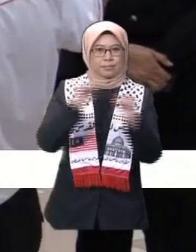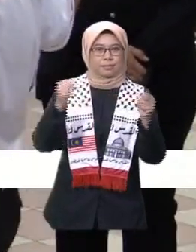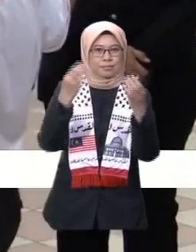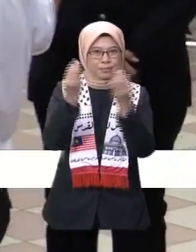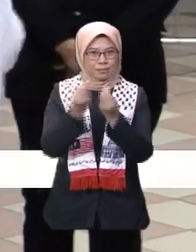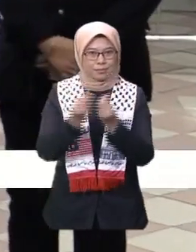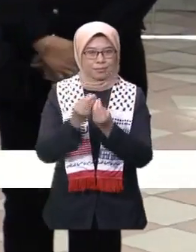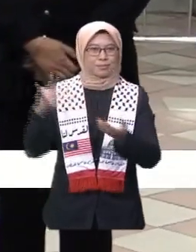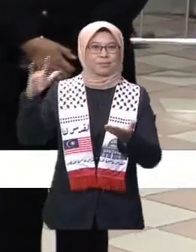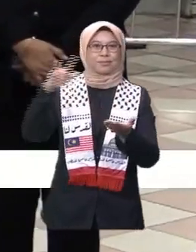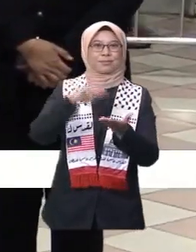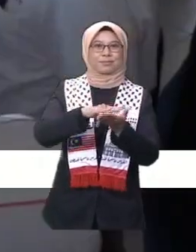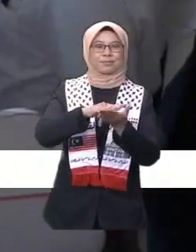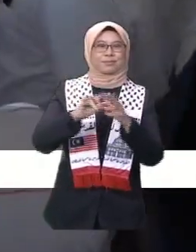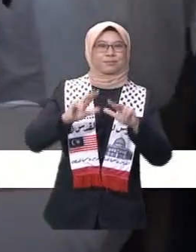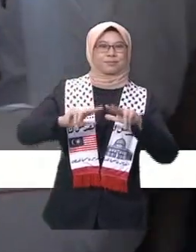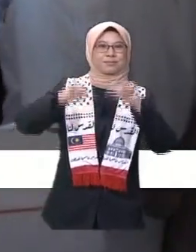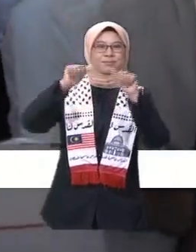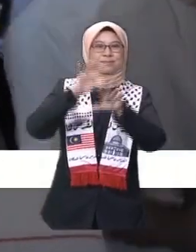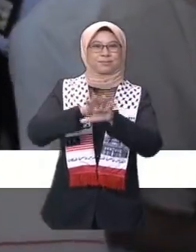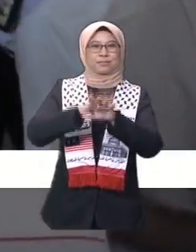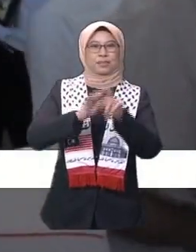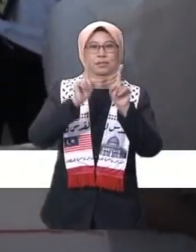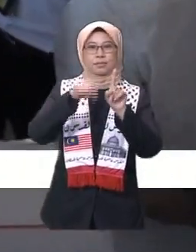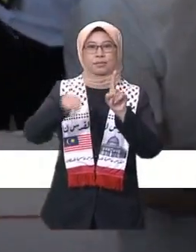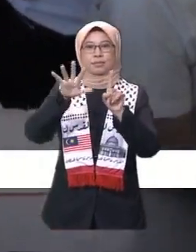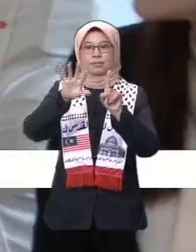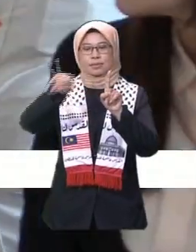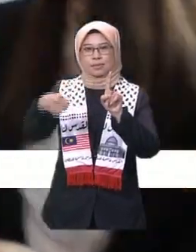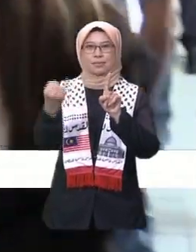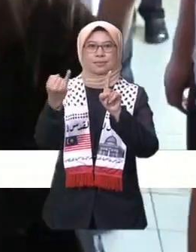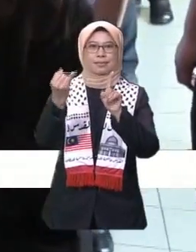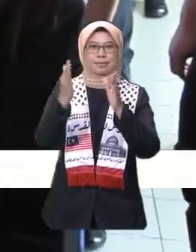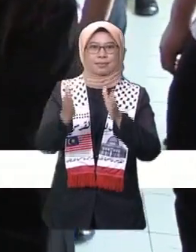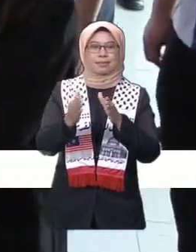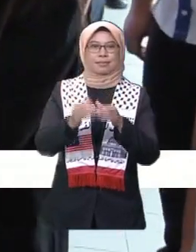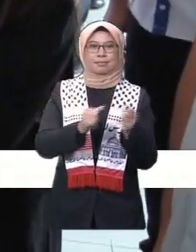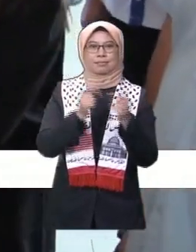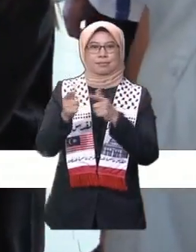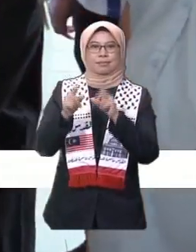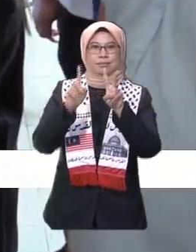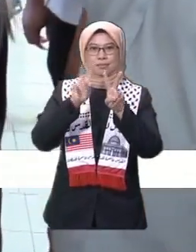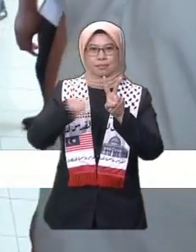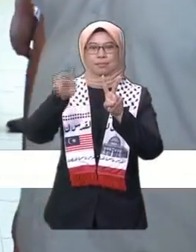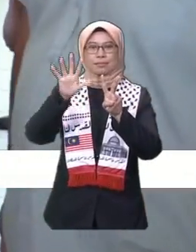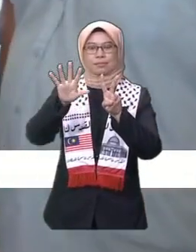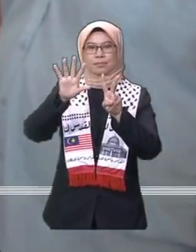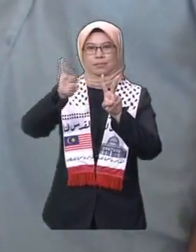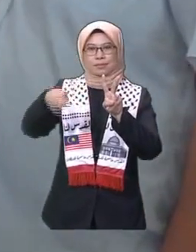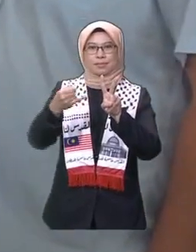kapasiti lapangan terbang ini akan meningkat daripada 1.5 juta kepada 2.5 juta penumpang setahun.